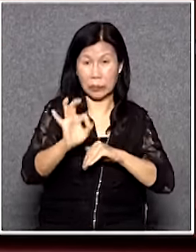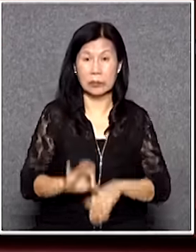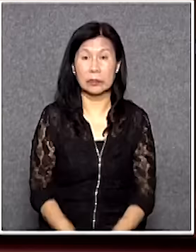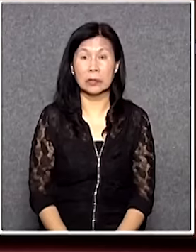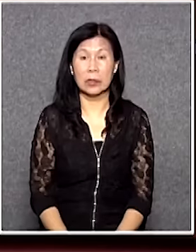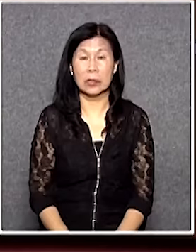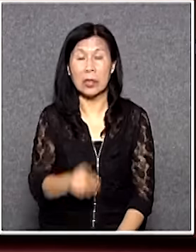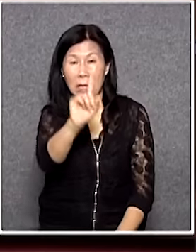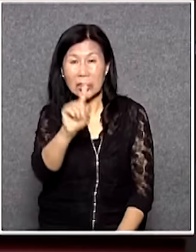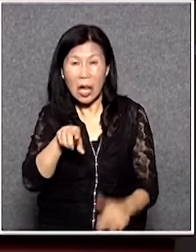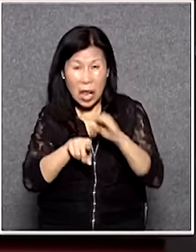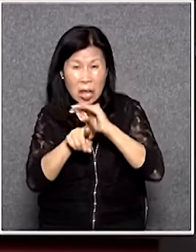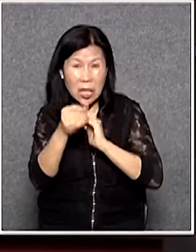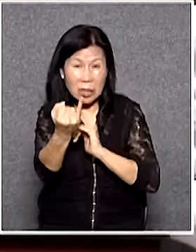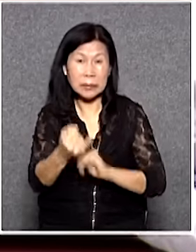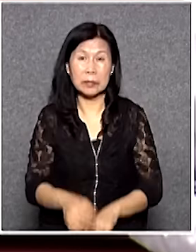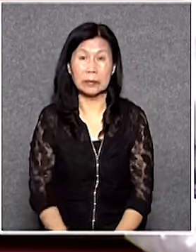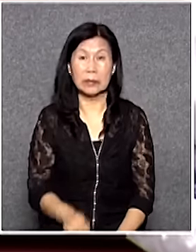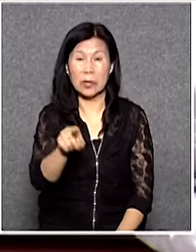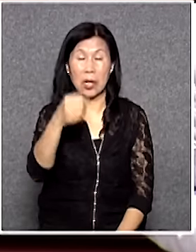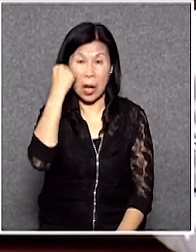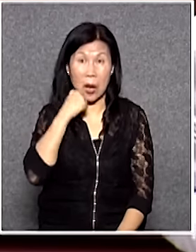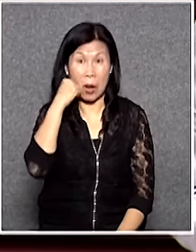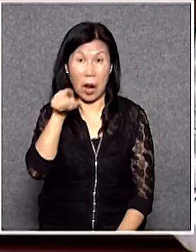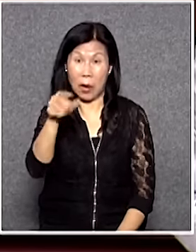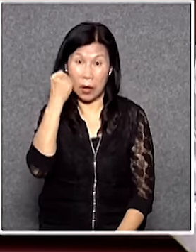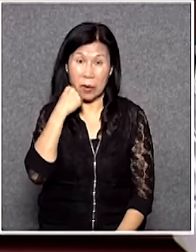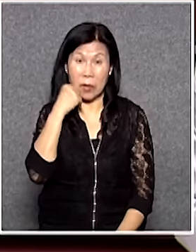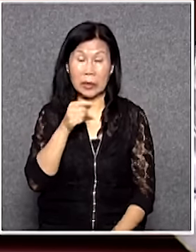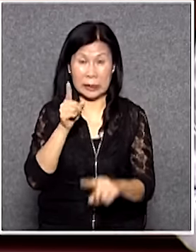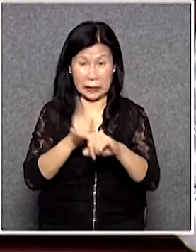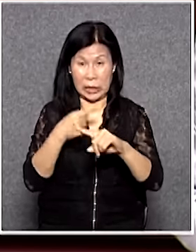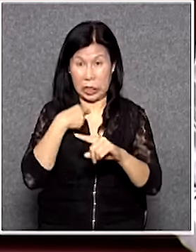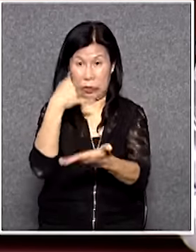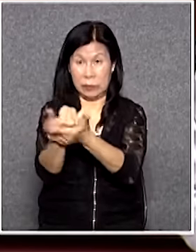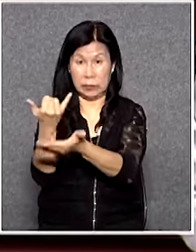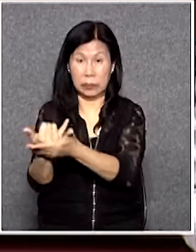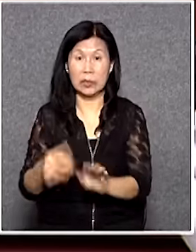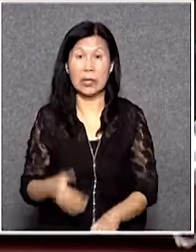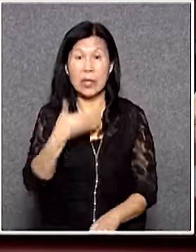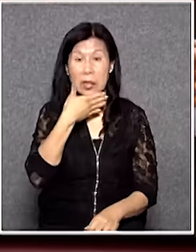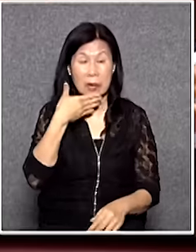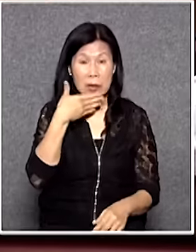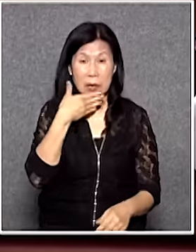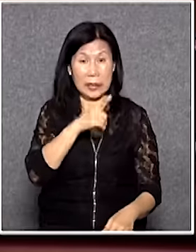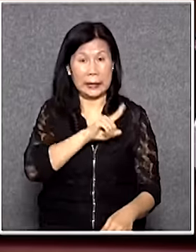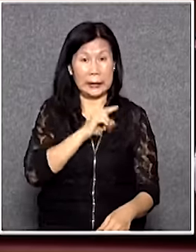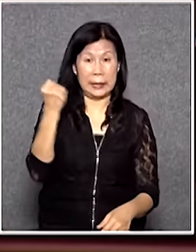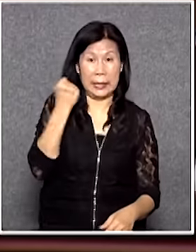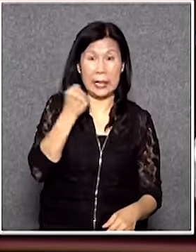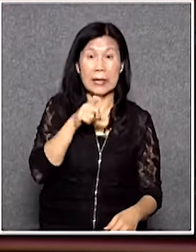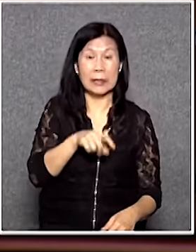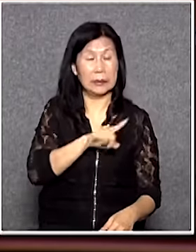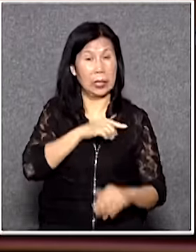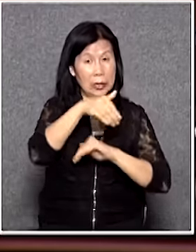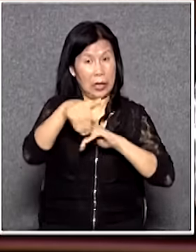大佬这样都得，那就是说你老来呢你是该死的嘛，你后生的时候有自己早为之计